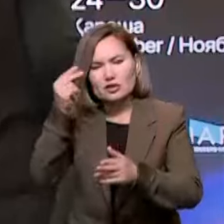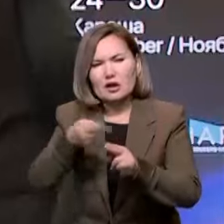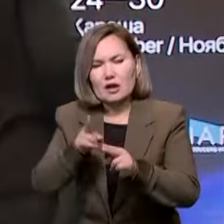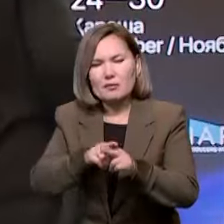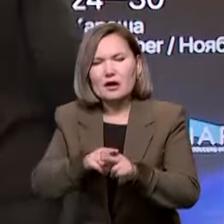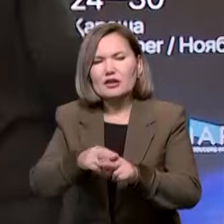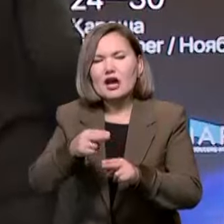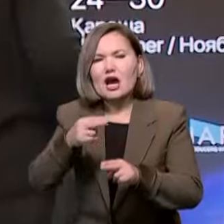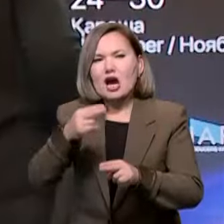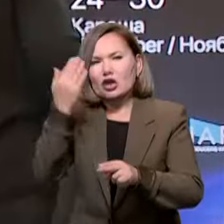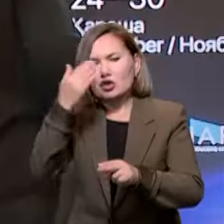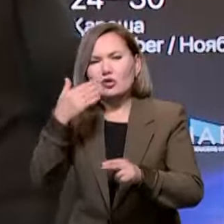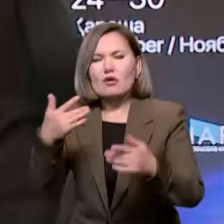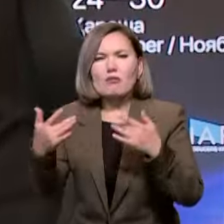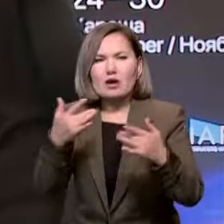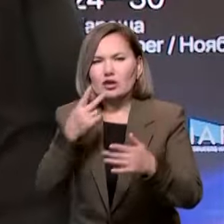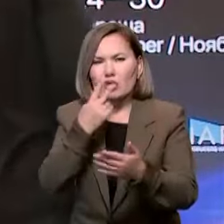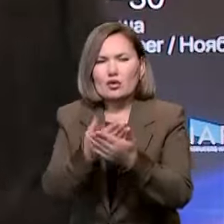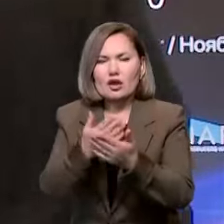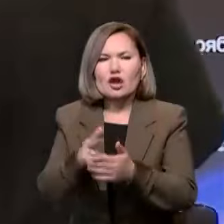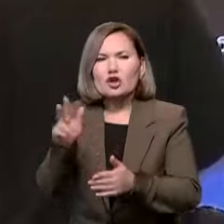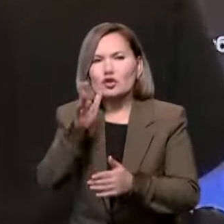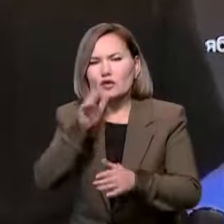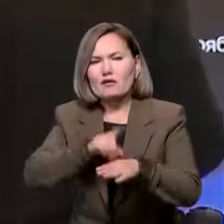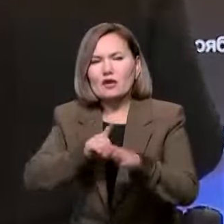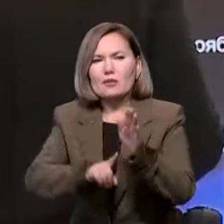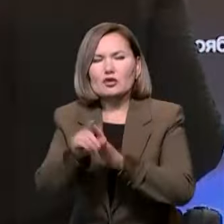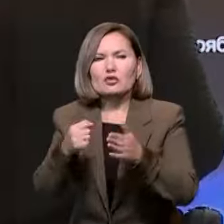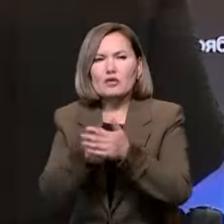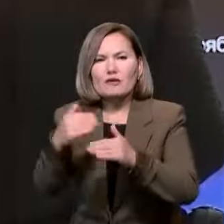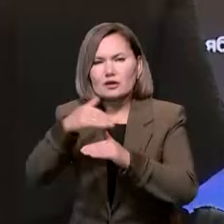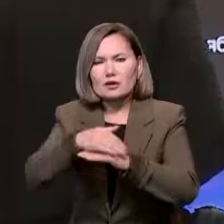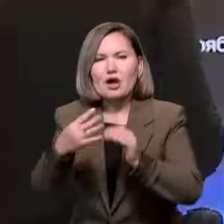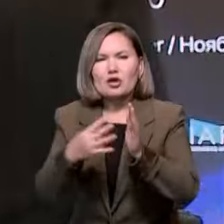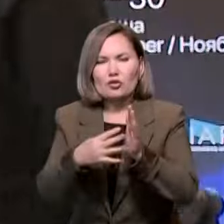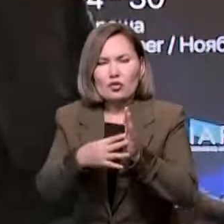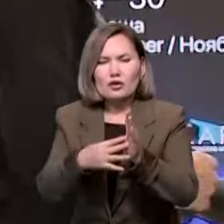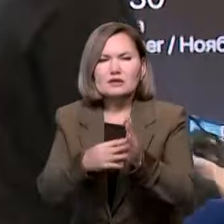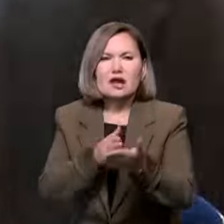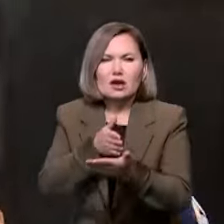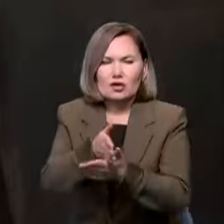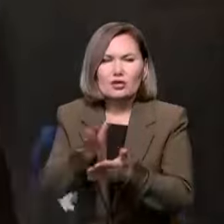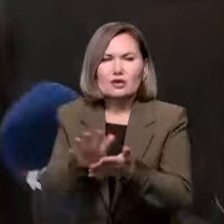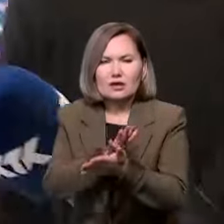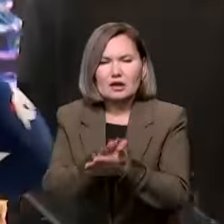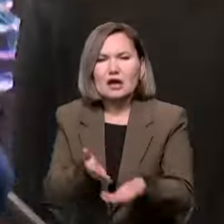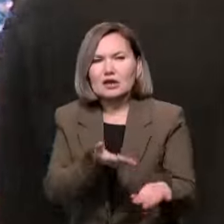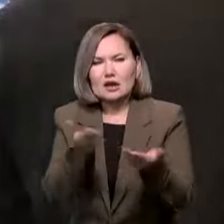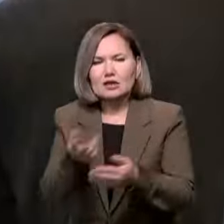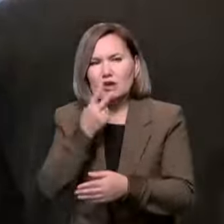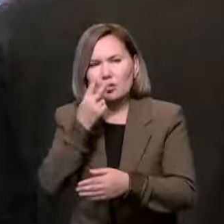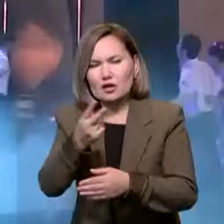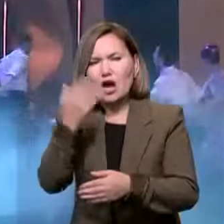Есентай кинопаркінде көрсетіледі. Сағат 3-тен кешкі 9-ға шейін кіру тегін. Келіңіздер,